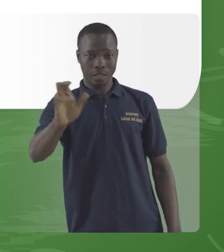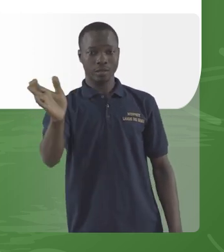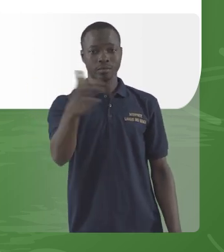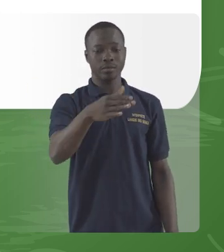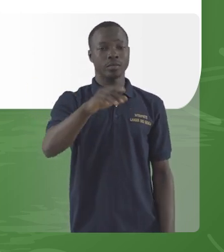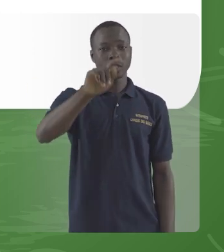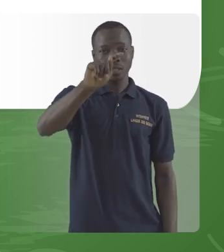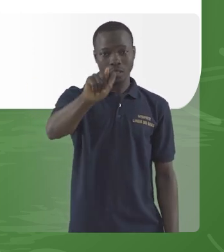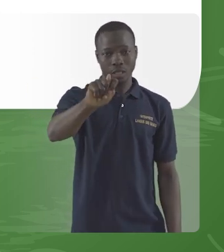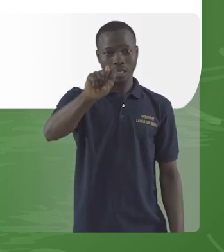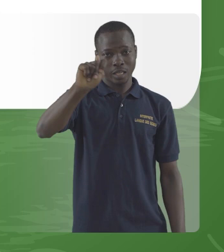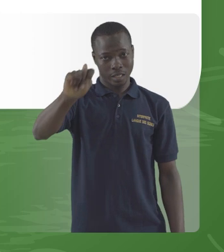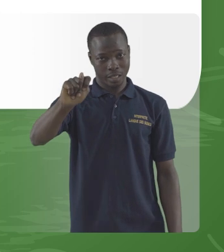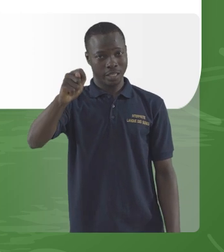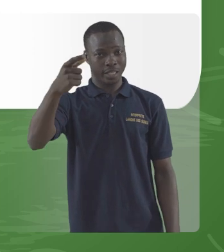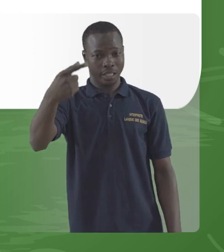GTC,